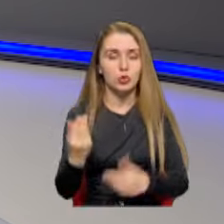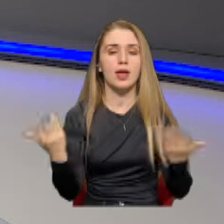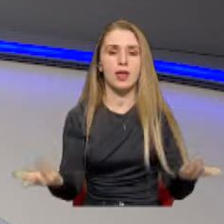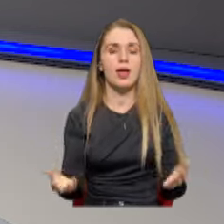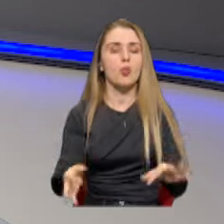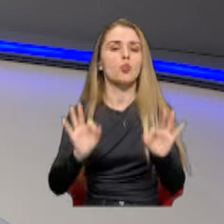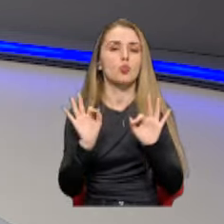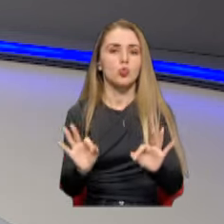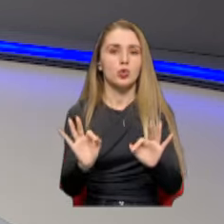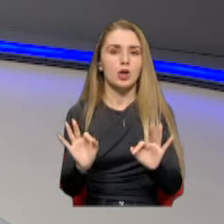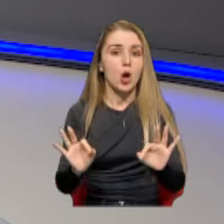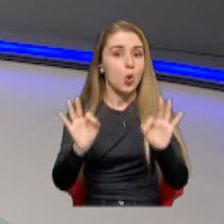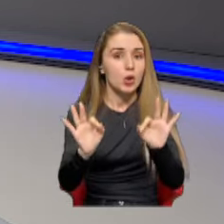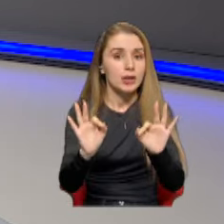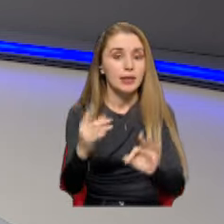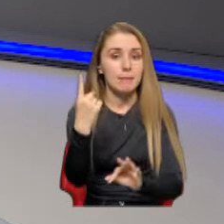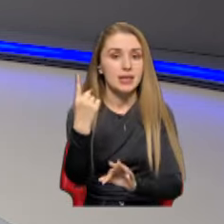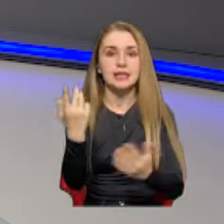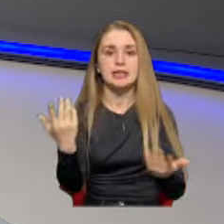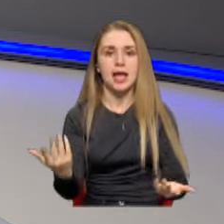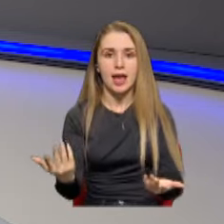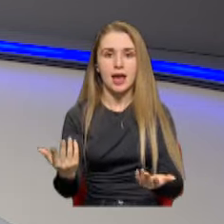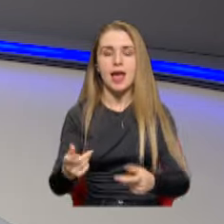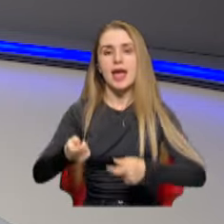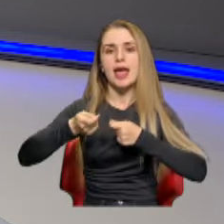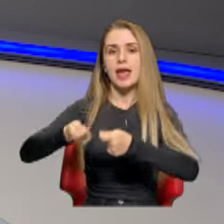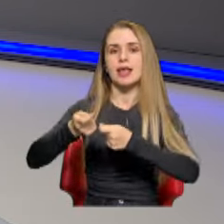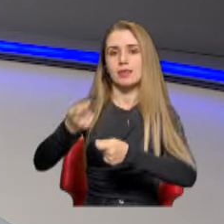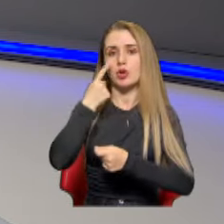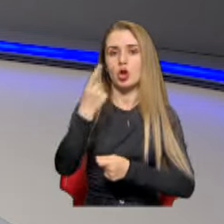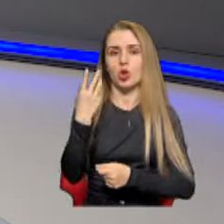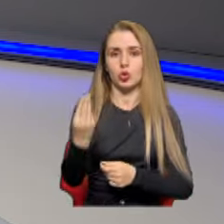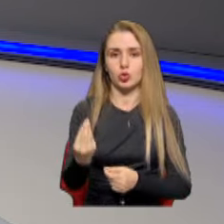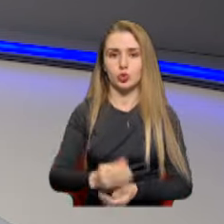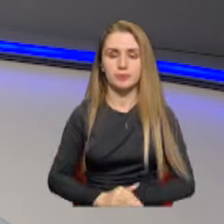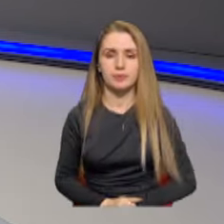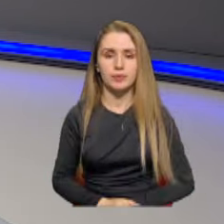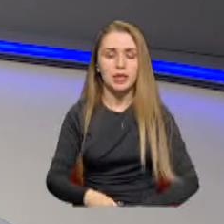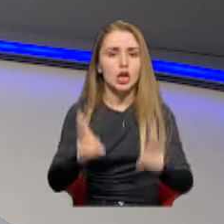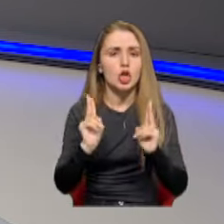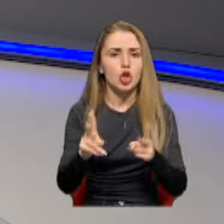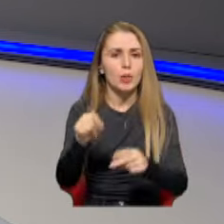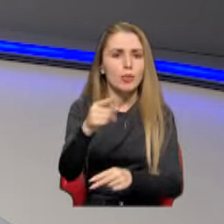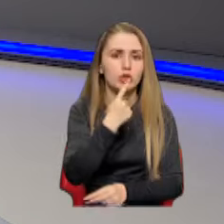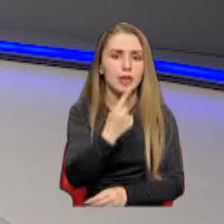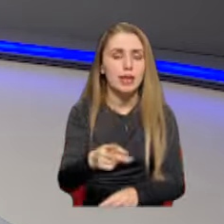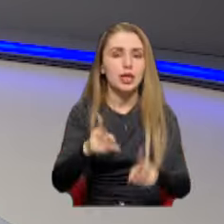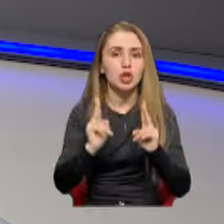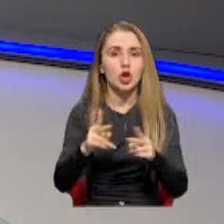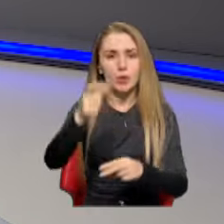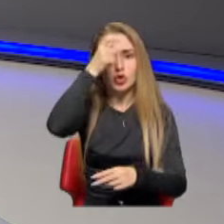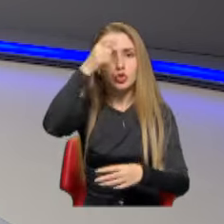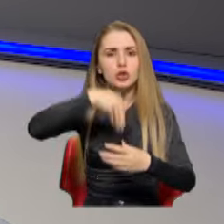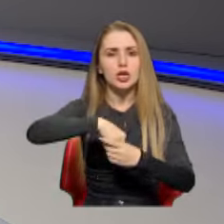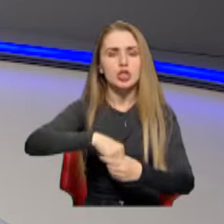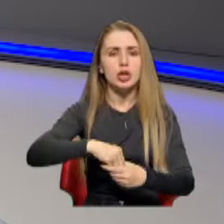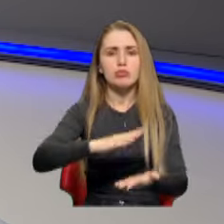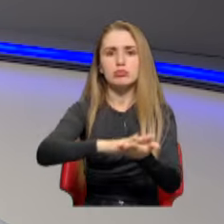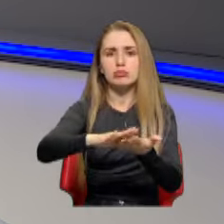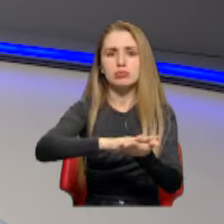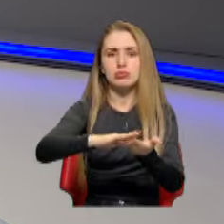elbette en önemlisinden bir tanesi eğitimle olur. Normalleşme bunlar. Normal bir ülkede bunlar çok düzgün bir